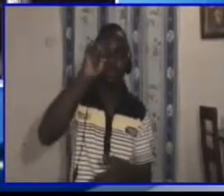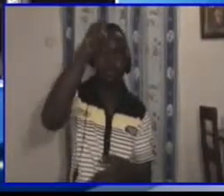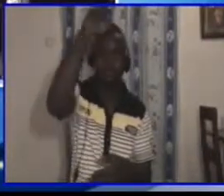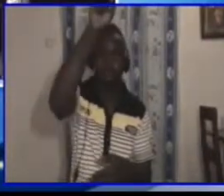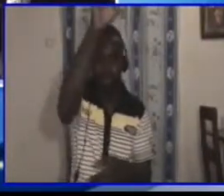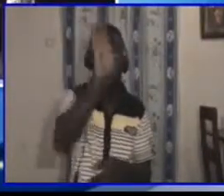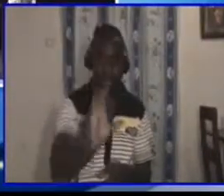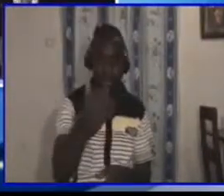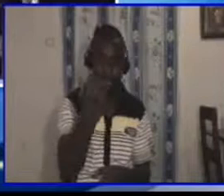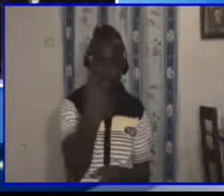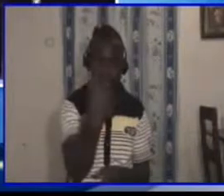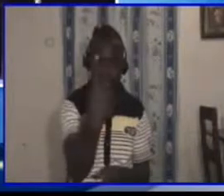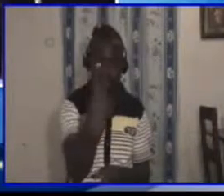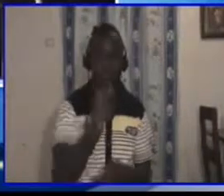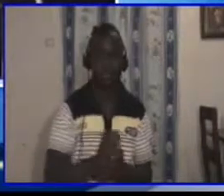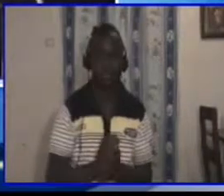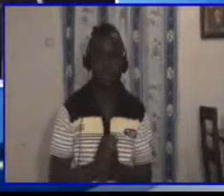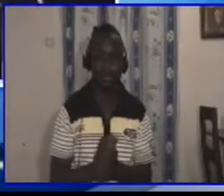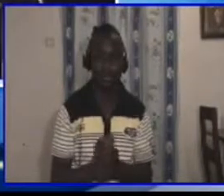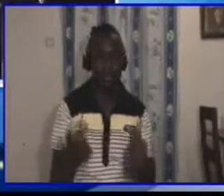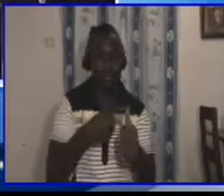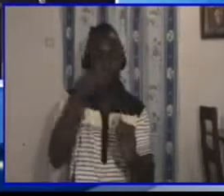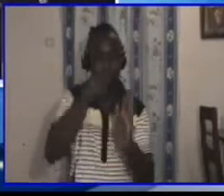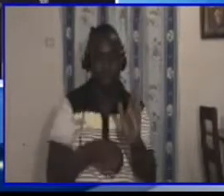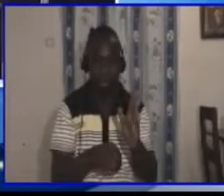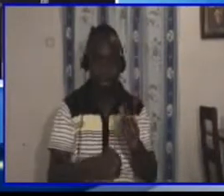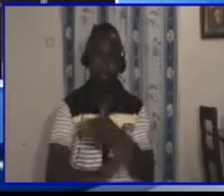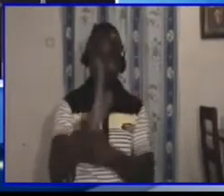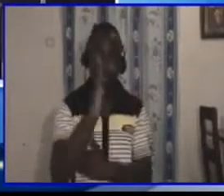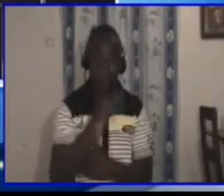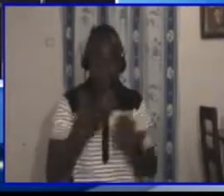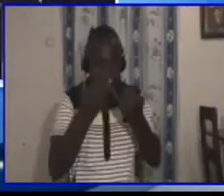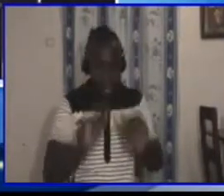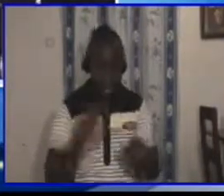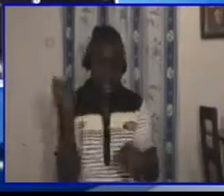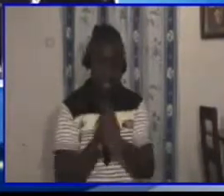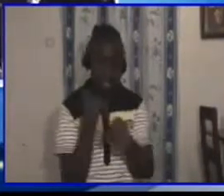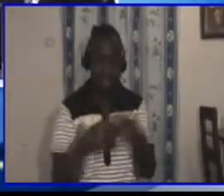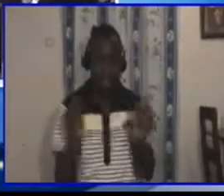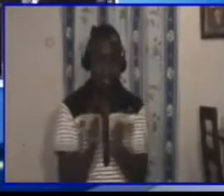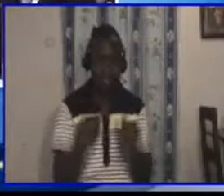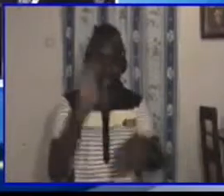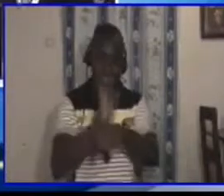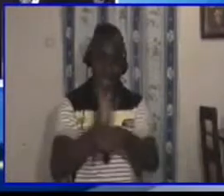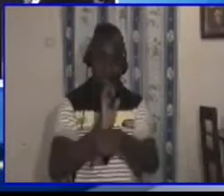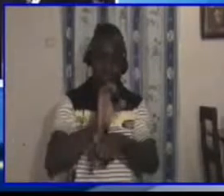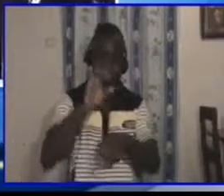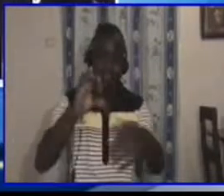e poi egli ritornerà e si manifesterà ad israele